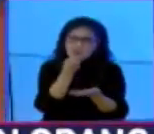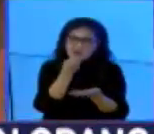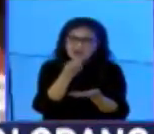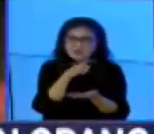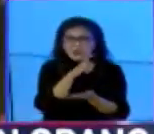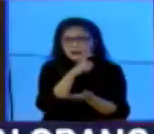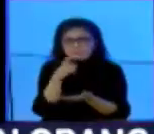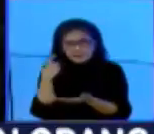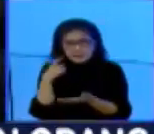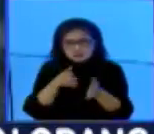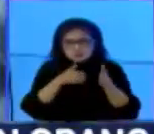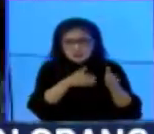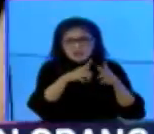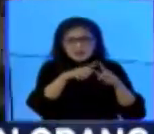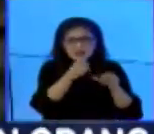Agus Salim.